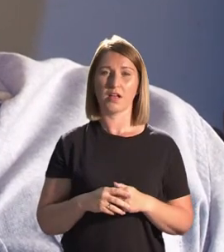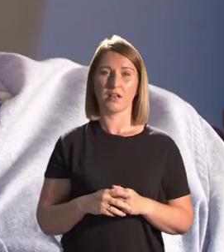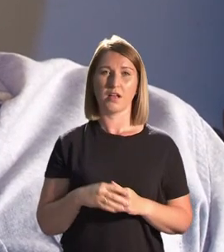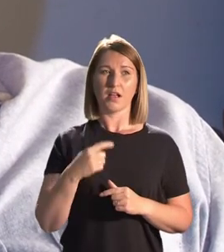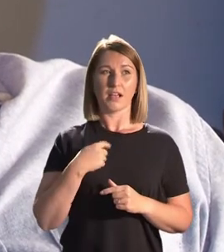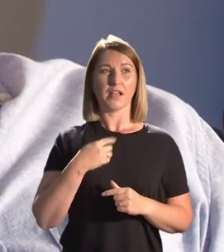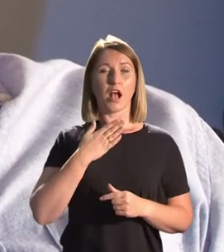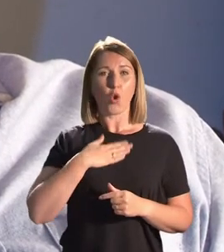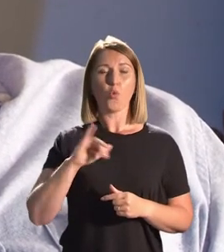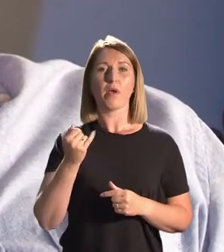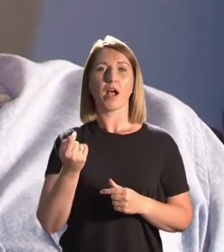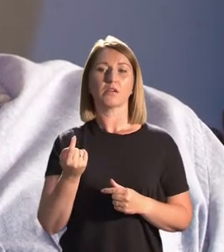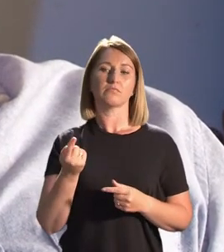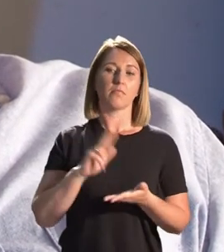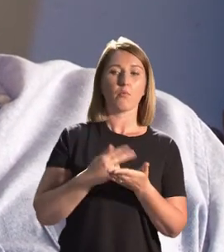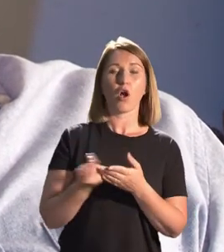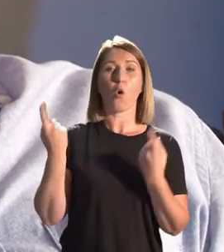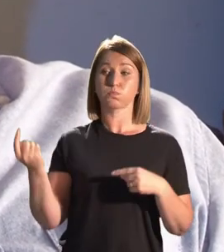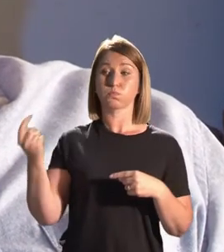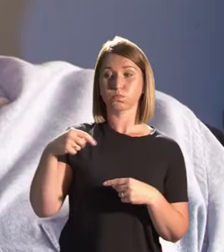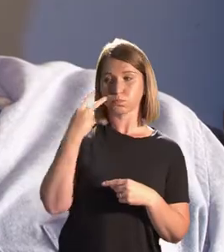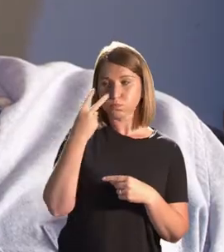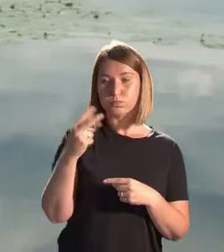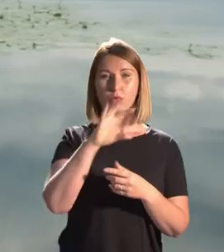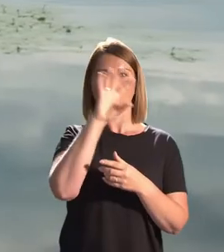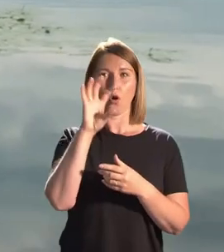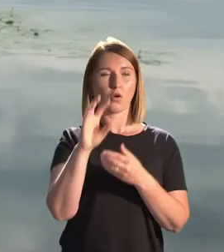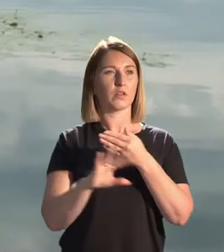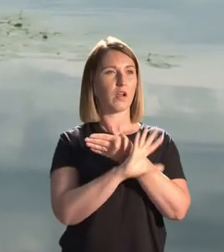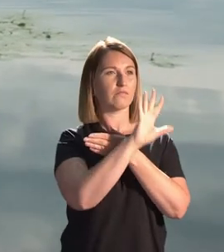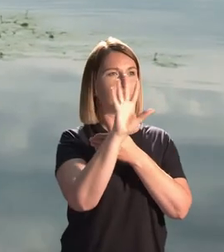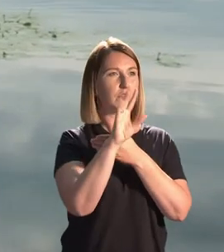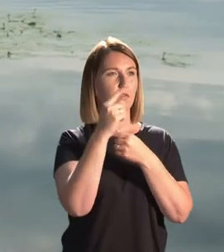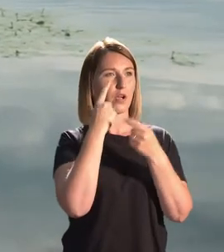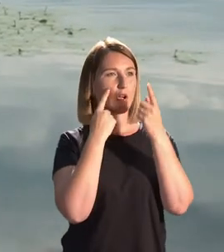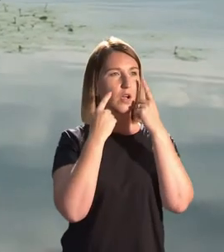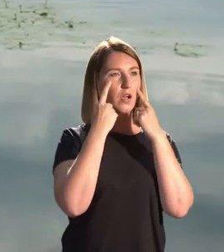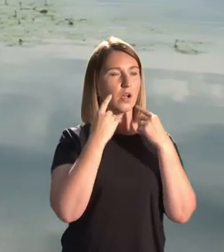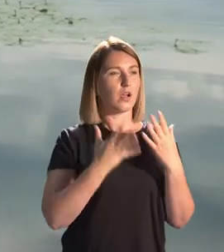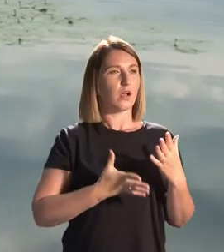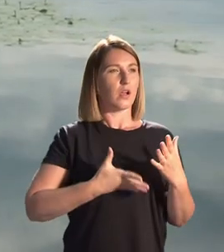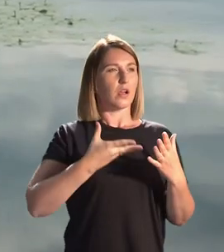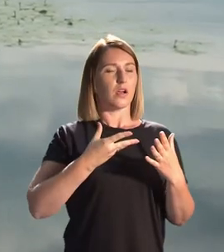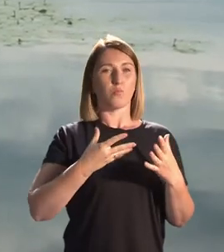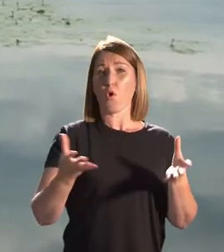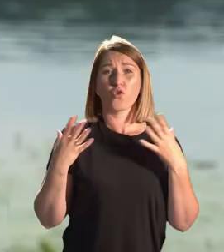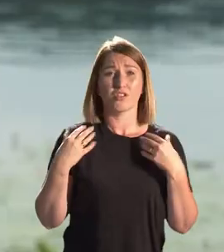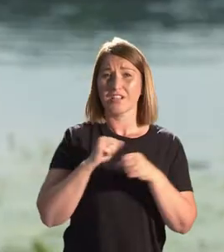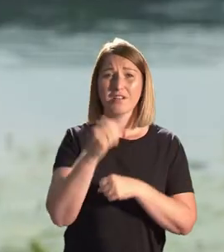i wolę, jeżeli, nie wiem, kogoś wzruszę, zaciekawię swoimi pracami. No, życie jest